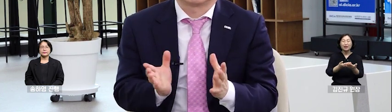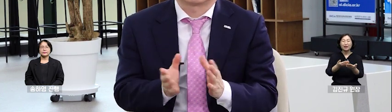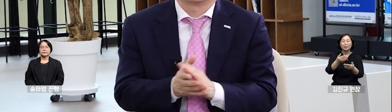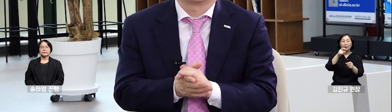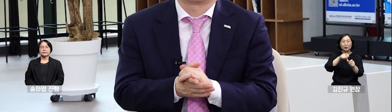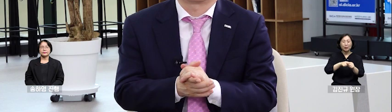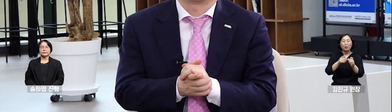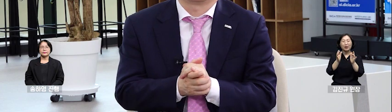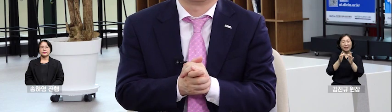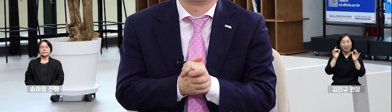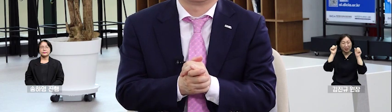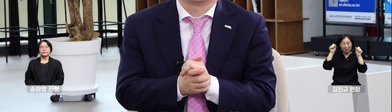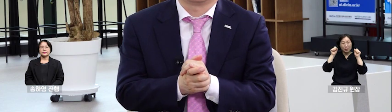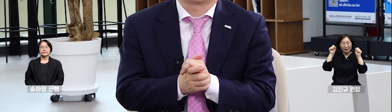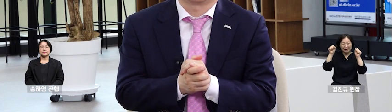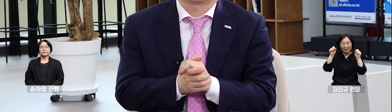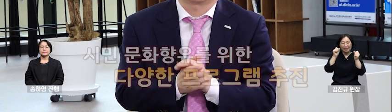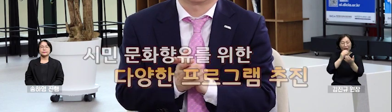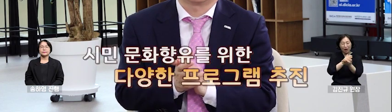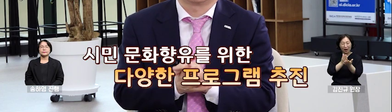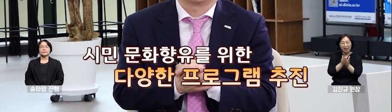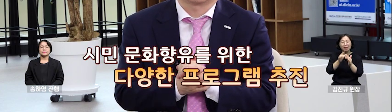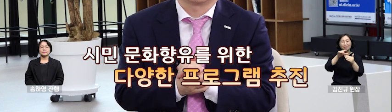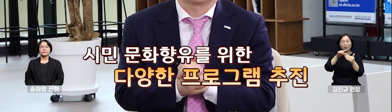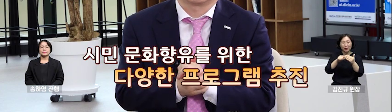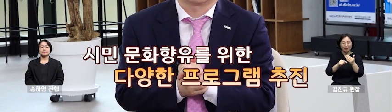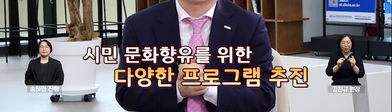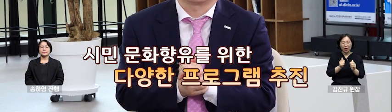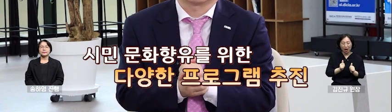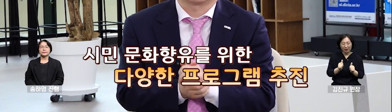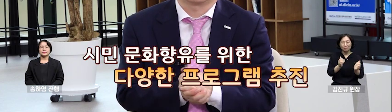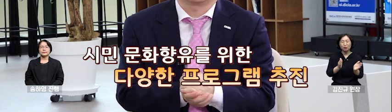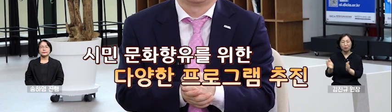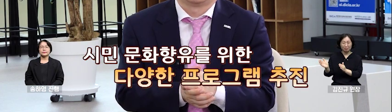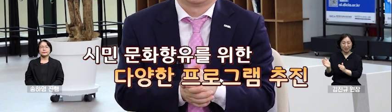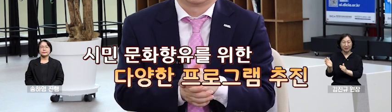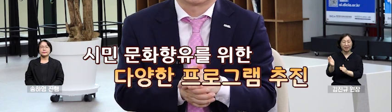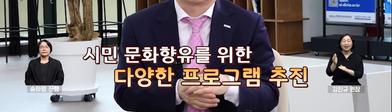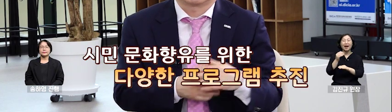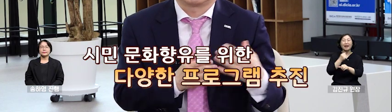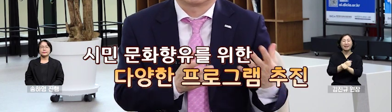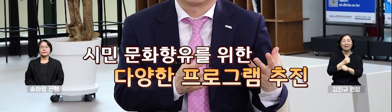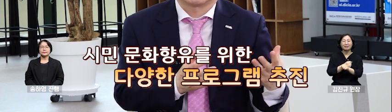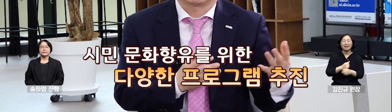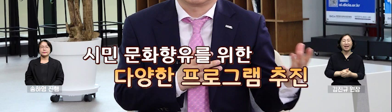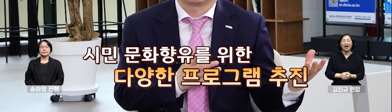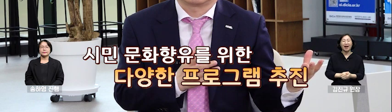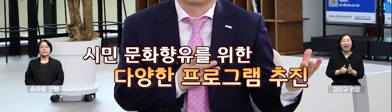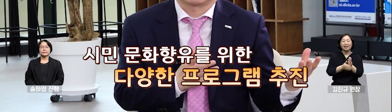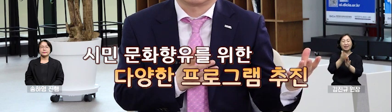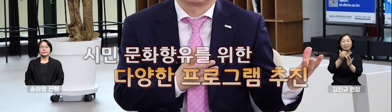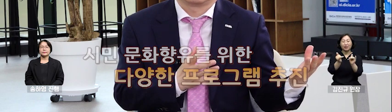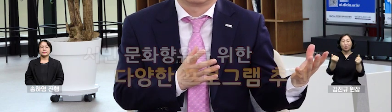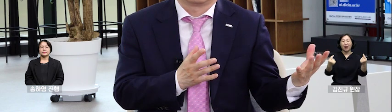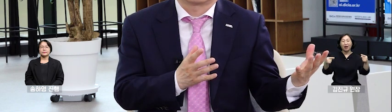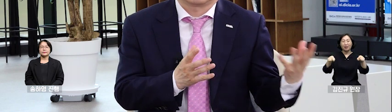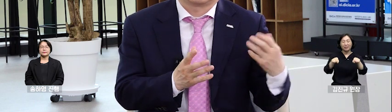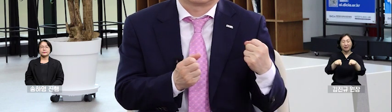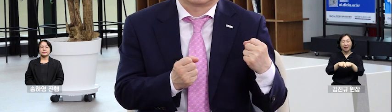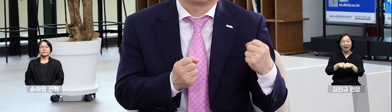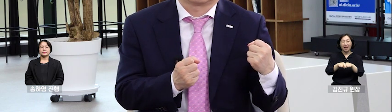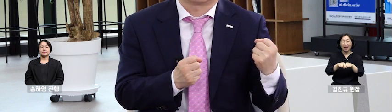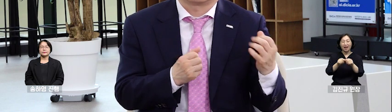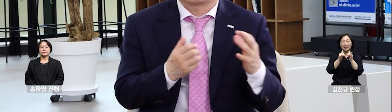스포츠 이라든지 여러가지 프로 프로그램도 열심히 준비하겠습니다 그리고 아까도 말씀드렸지만 시민들과 함께